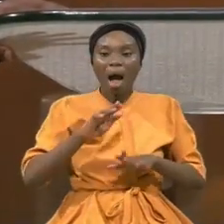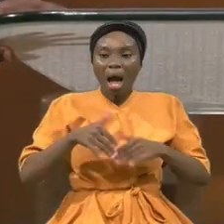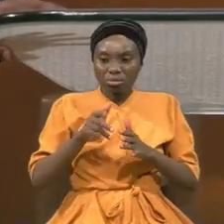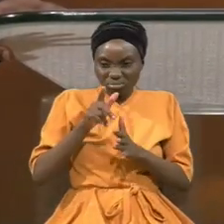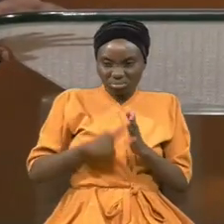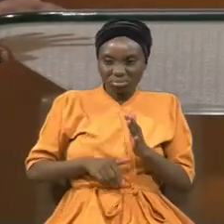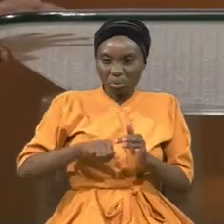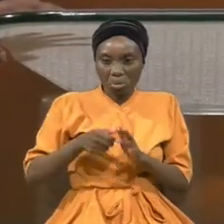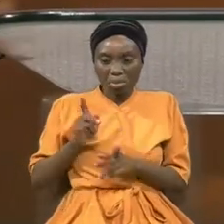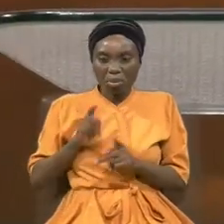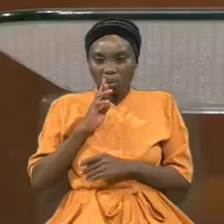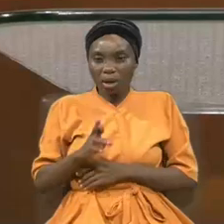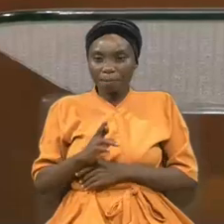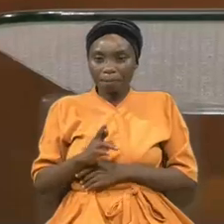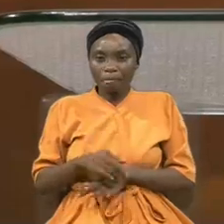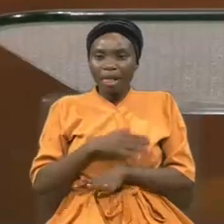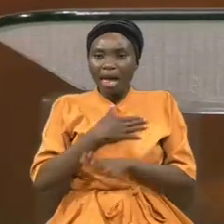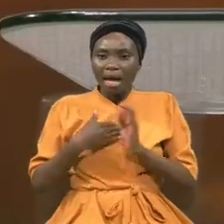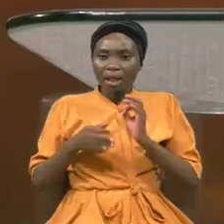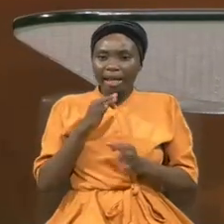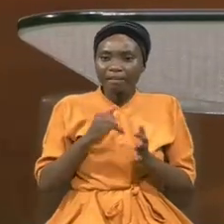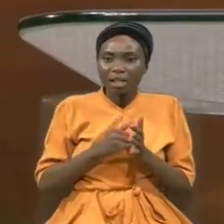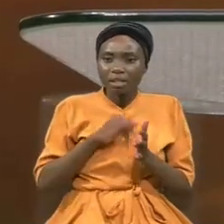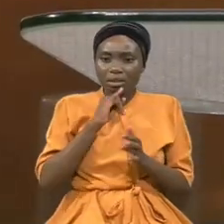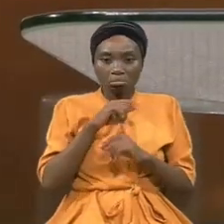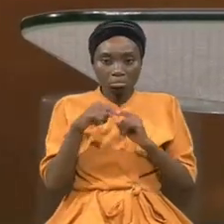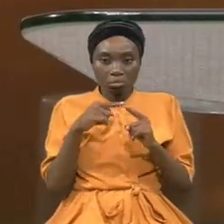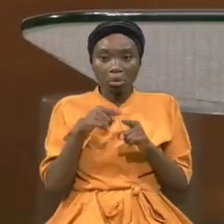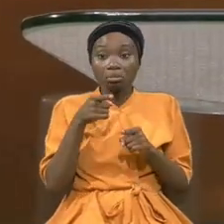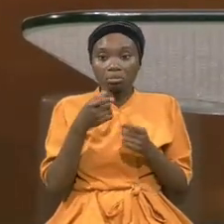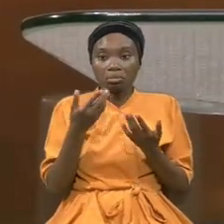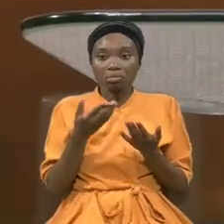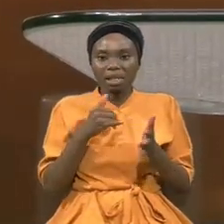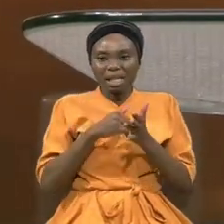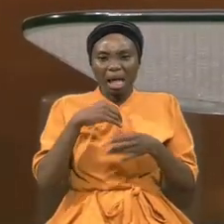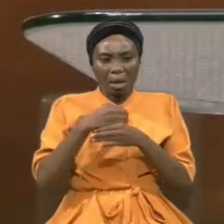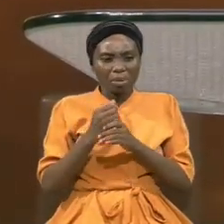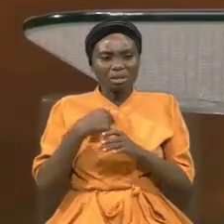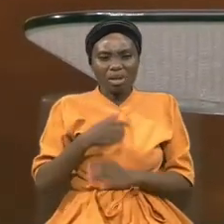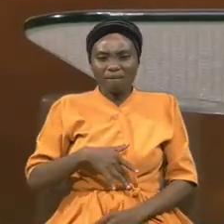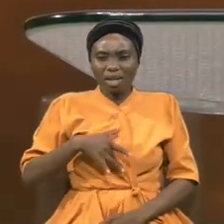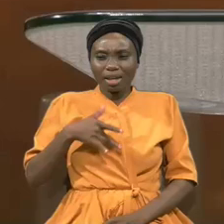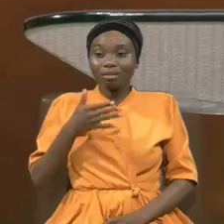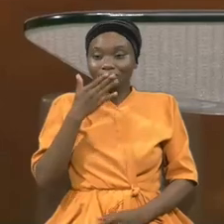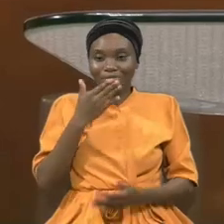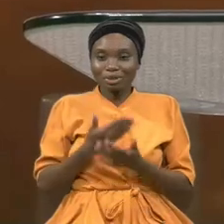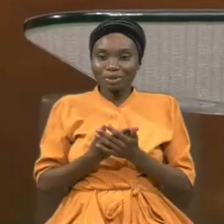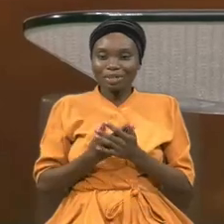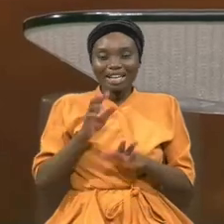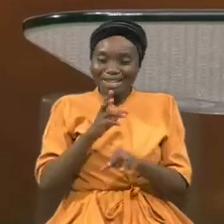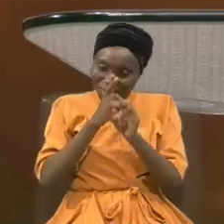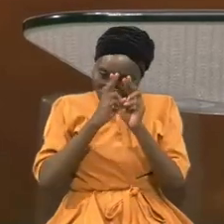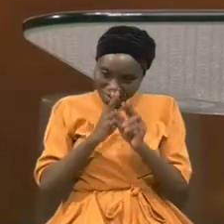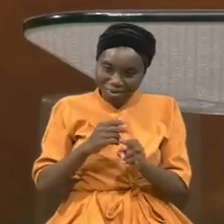mais combien ils sont des personnes ordinaires dans la de la société. Et s'il me fait être content,